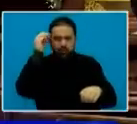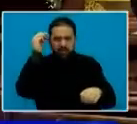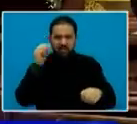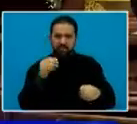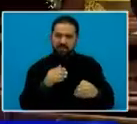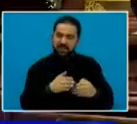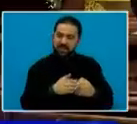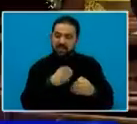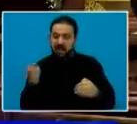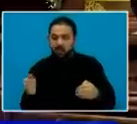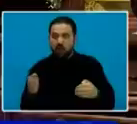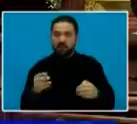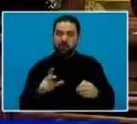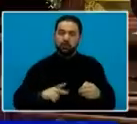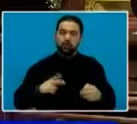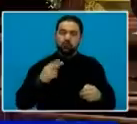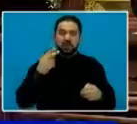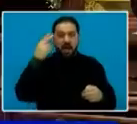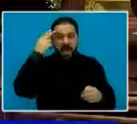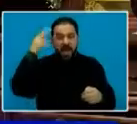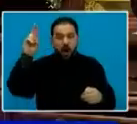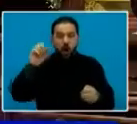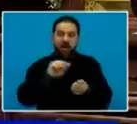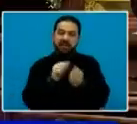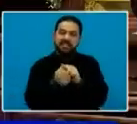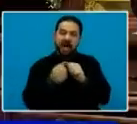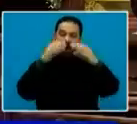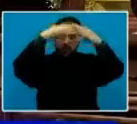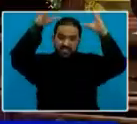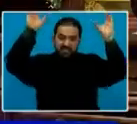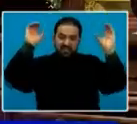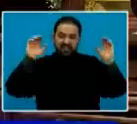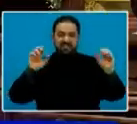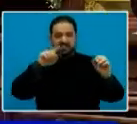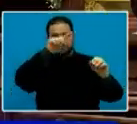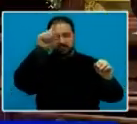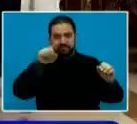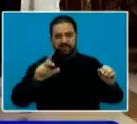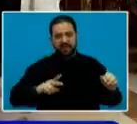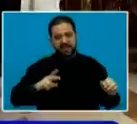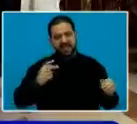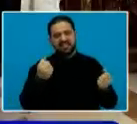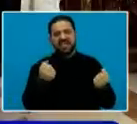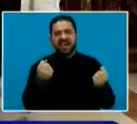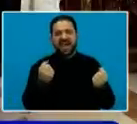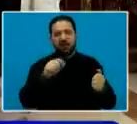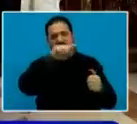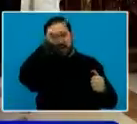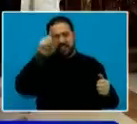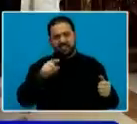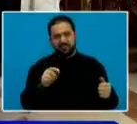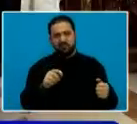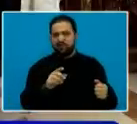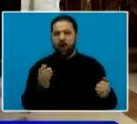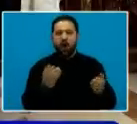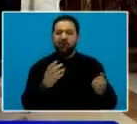în categoria eroilor sau a sfinților cu adevărat. Care ar fi diferența? Aici e greu de răspuns, că s-ar putea, indiferent ce răspuns aș da, tot o